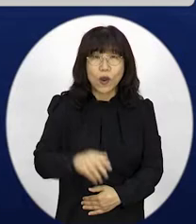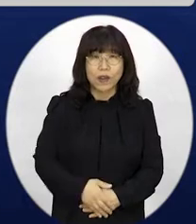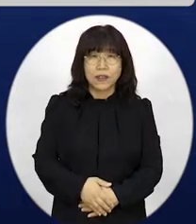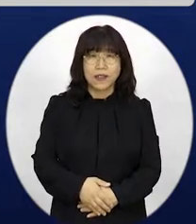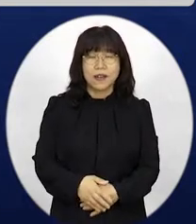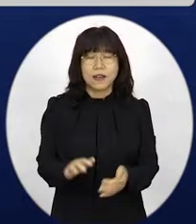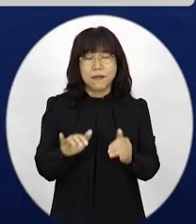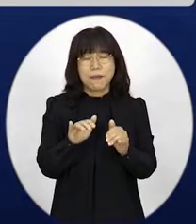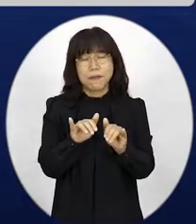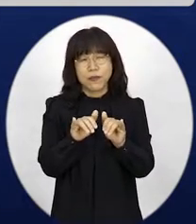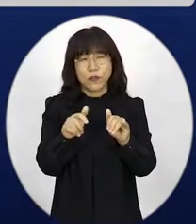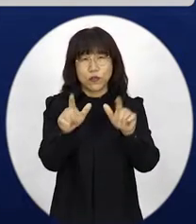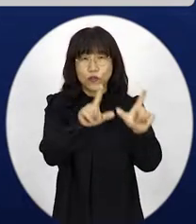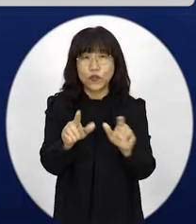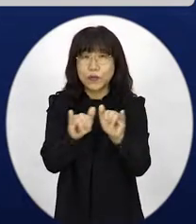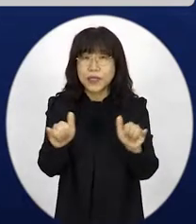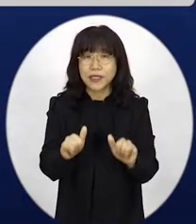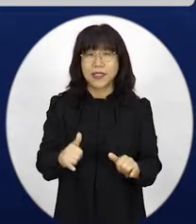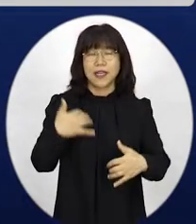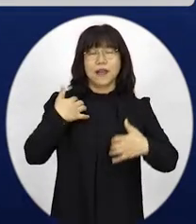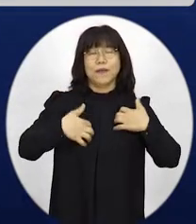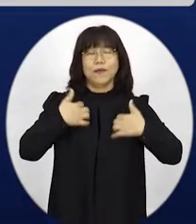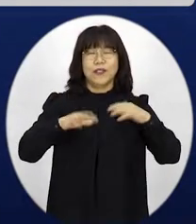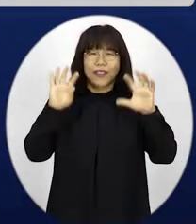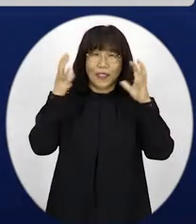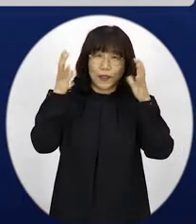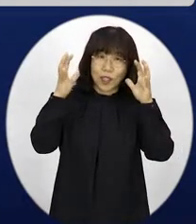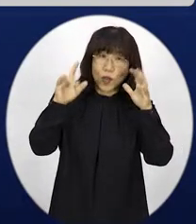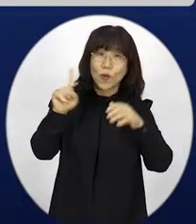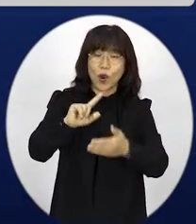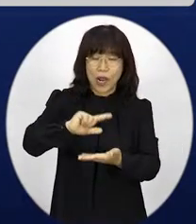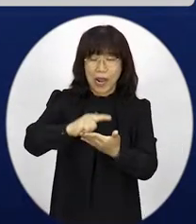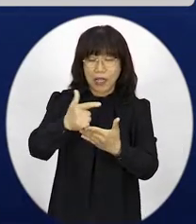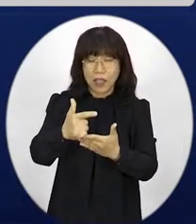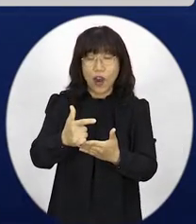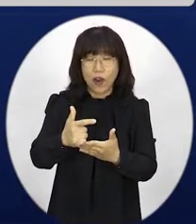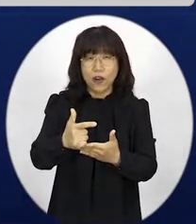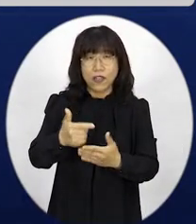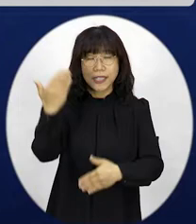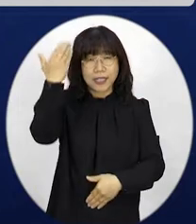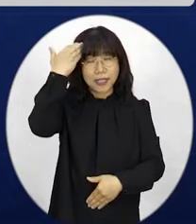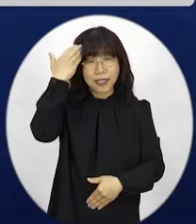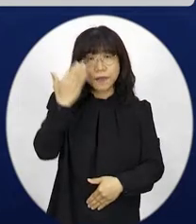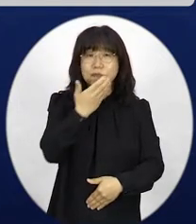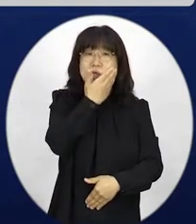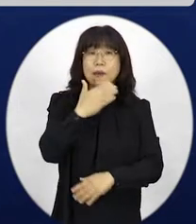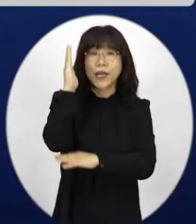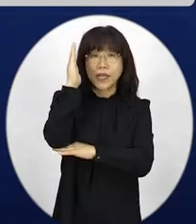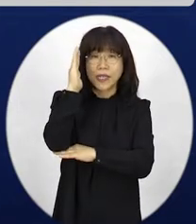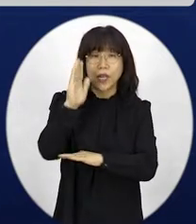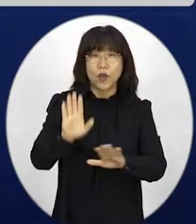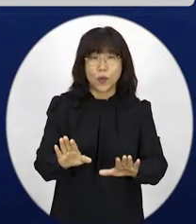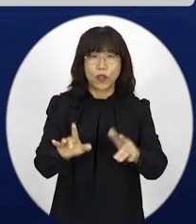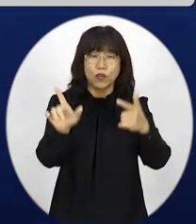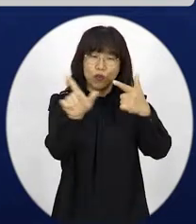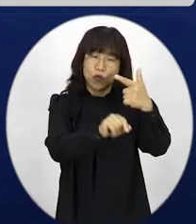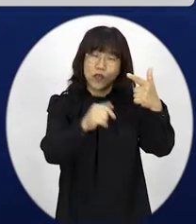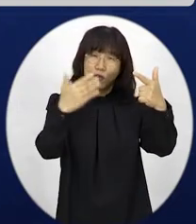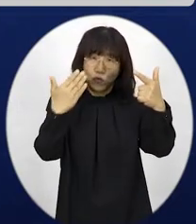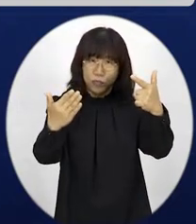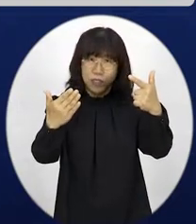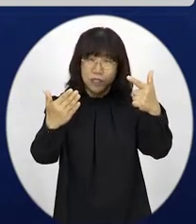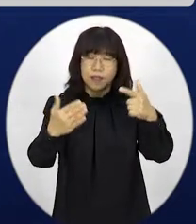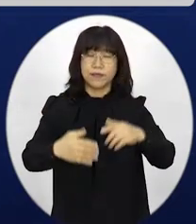거듭될수록 구민들의 더 많은 사랑을 받고 있는 강서 지식 비타민 강좌가 오는 6월 9일 강서구청 유튜브 채널을